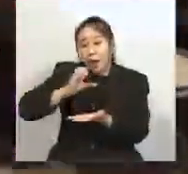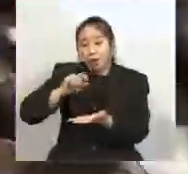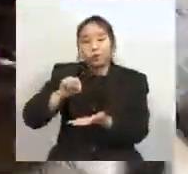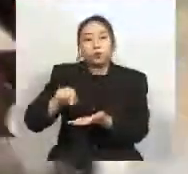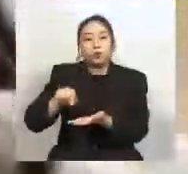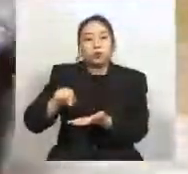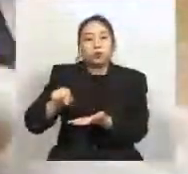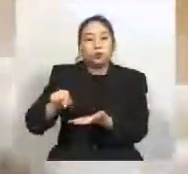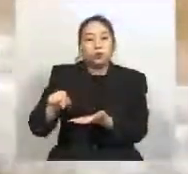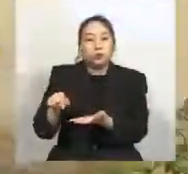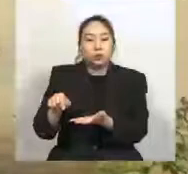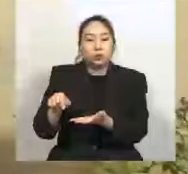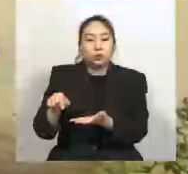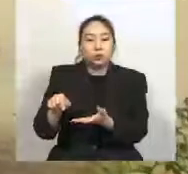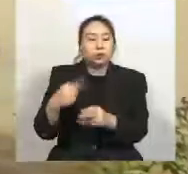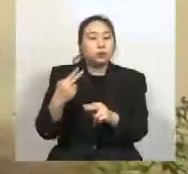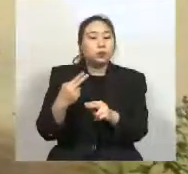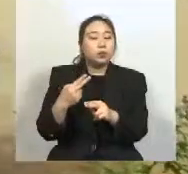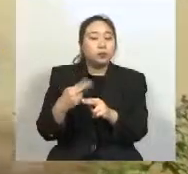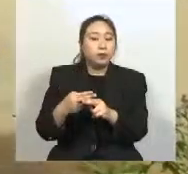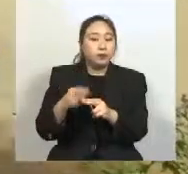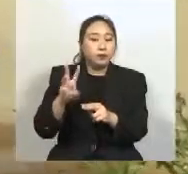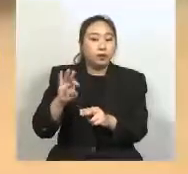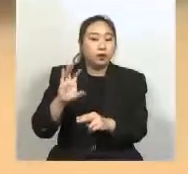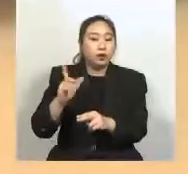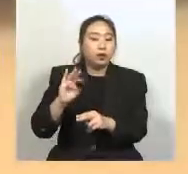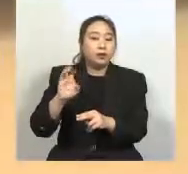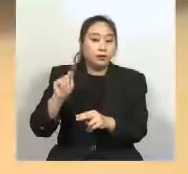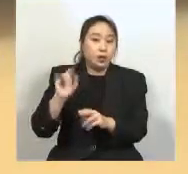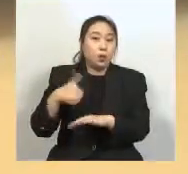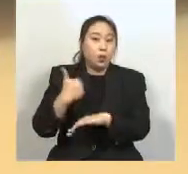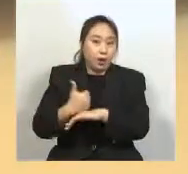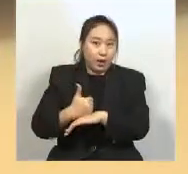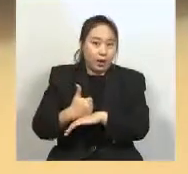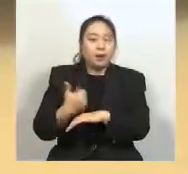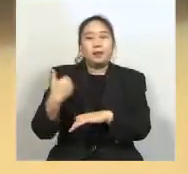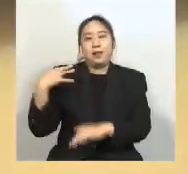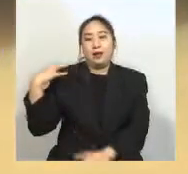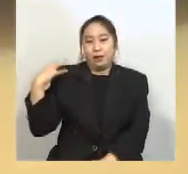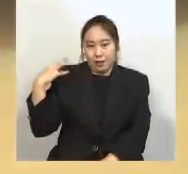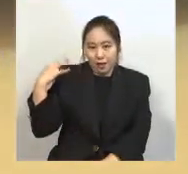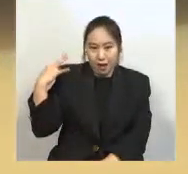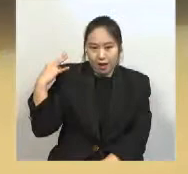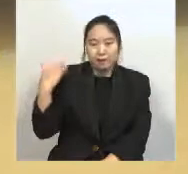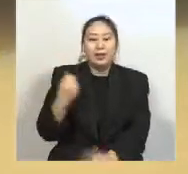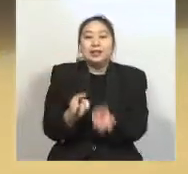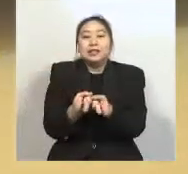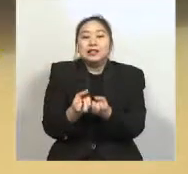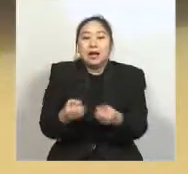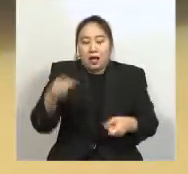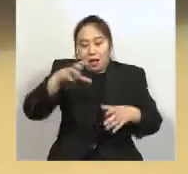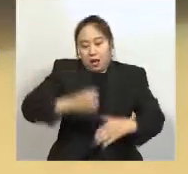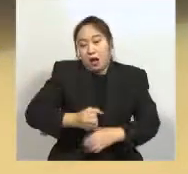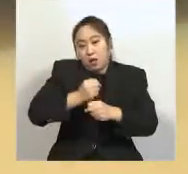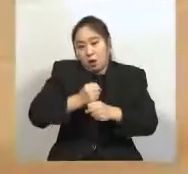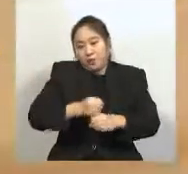ตชาตภัยสิทธิ์ผู้ว่าราชการจังหวัดพร้อมด้วยเจ้าหน้าที่อาสาได้นำกระสอบทรายเข้าทำการปิดกั้น